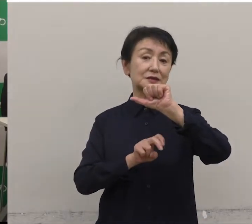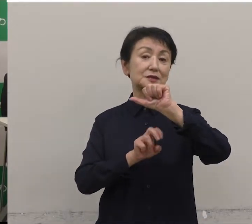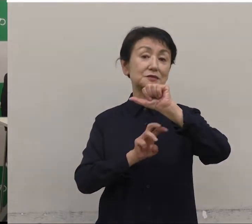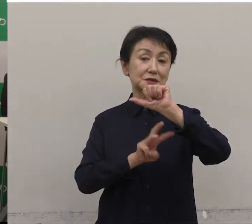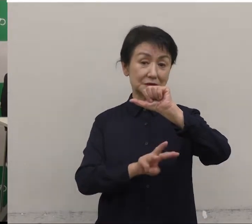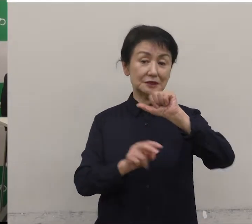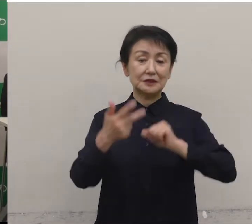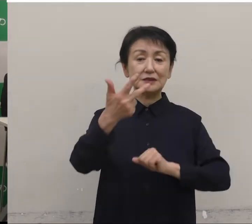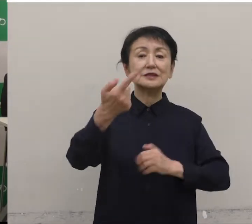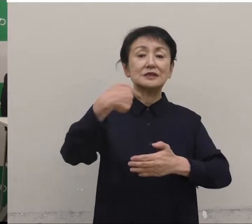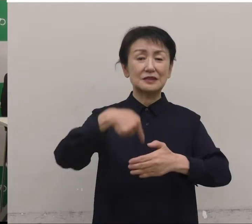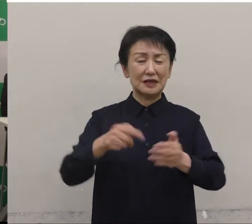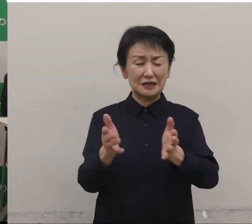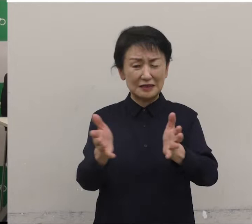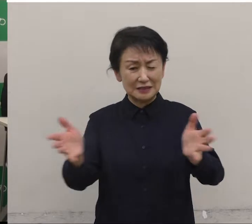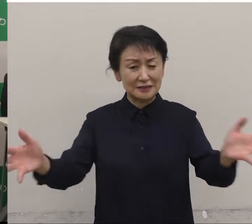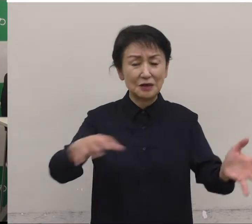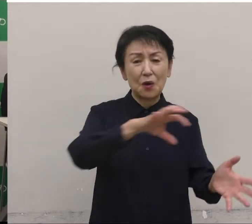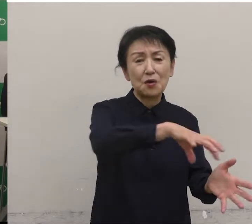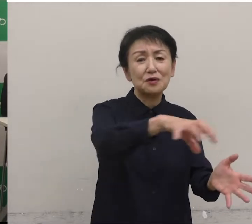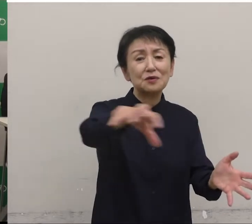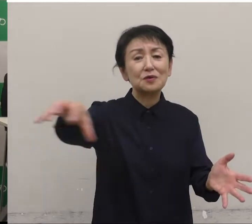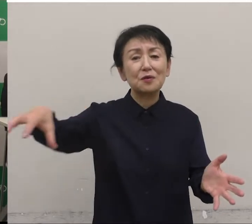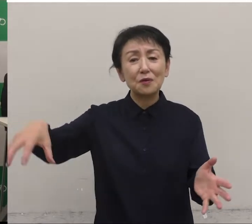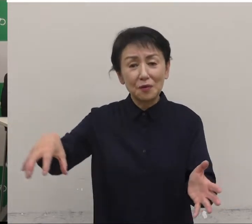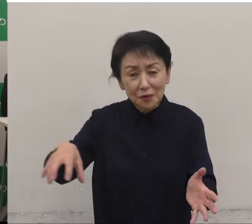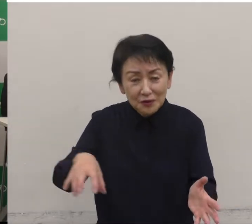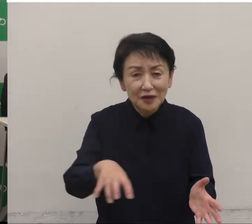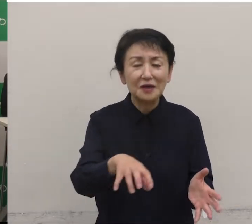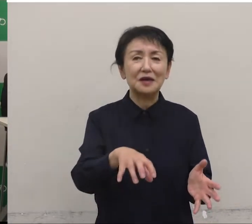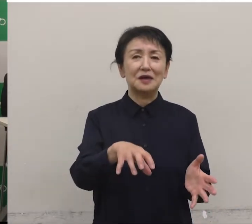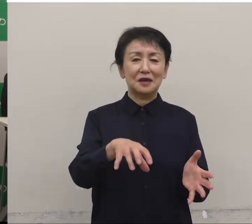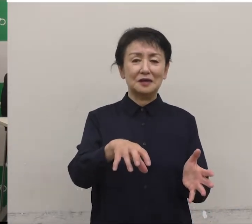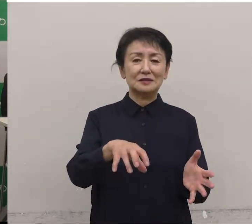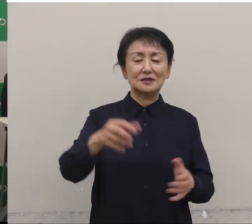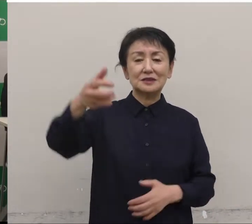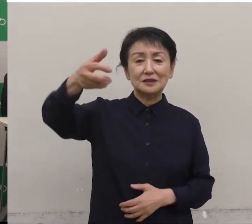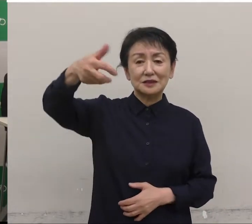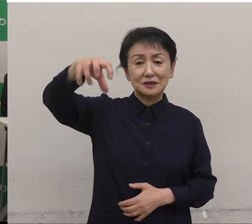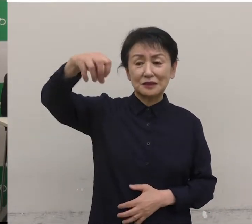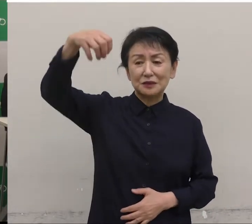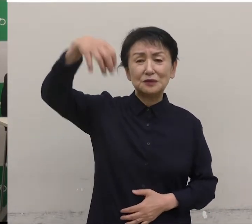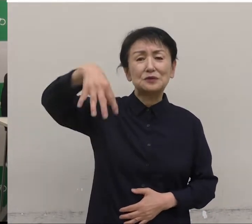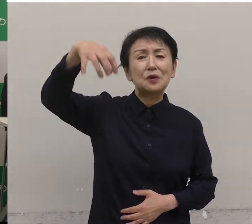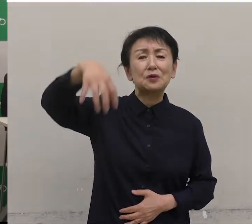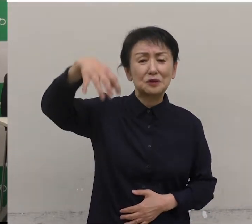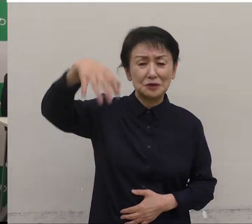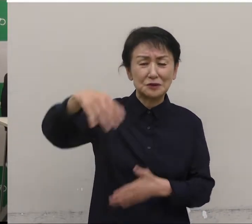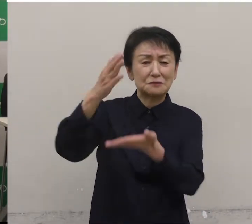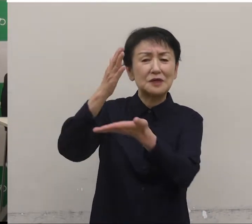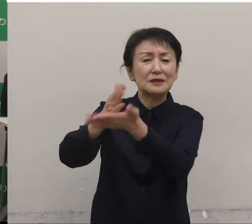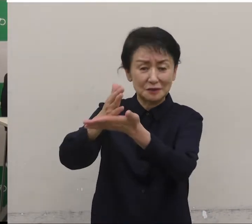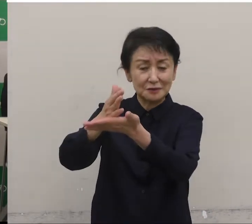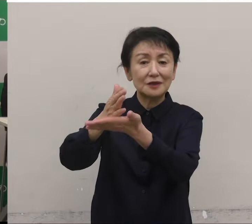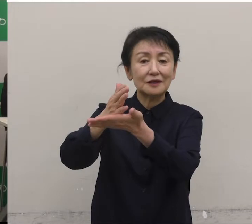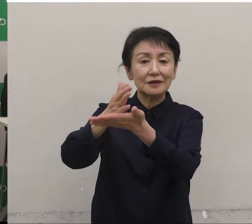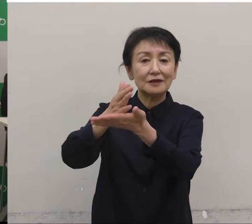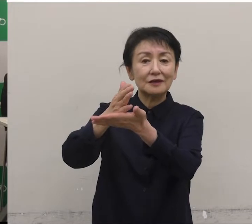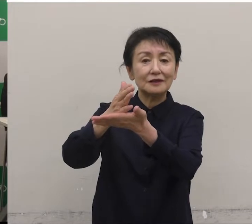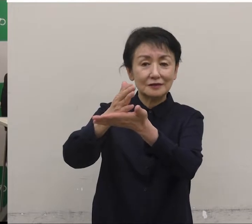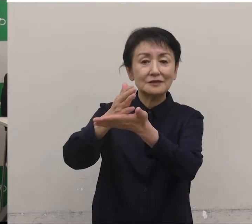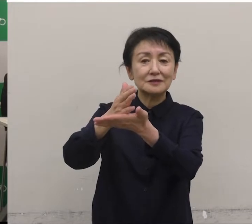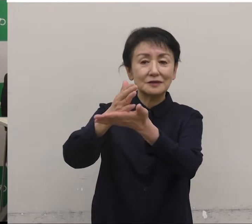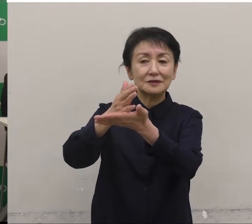市内に大変広い範囲で発生しました、水道水の、断水や水圧